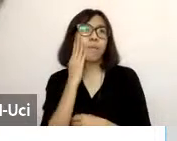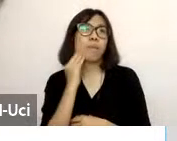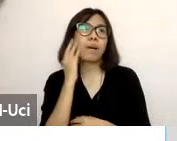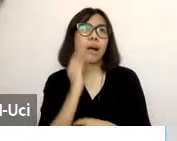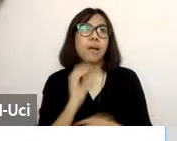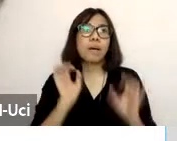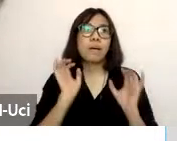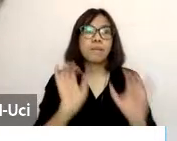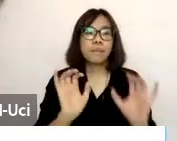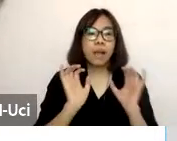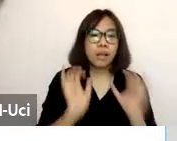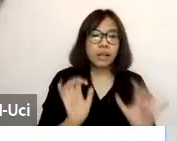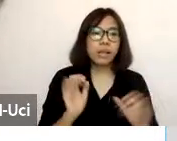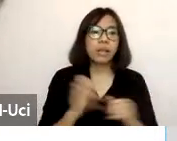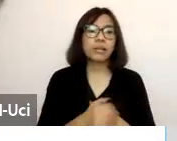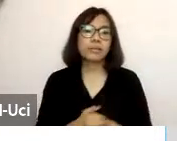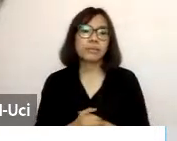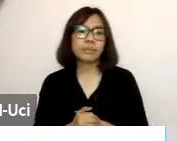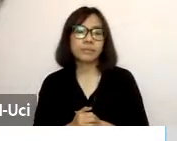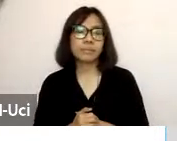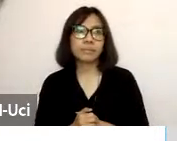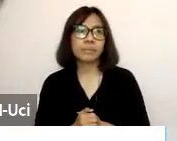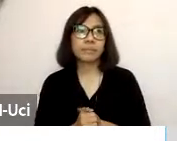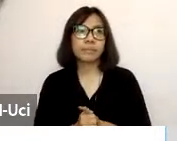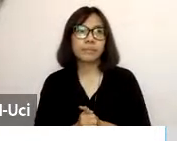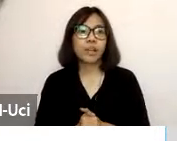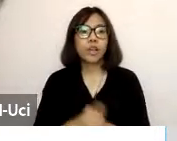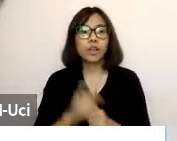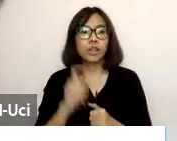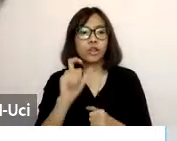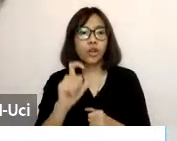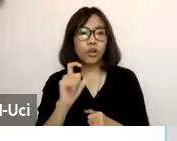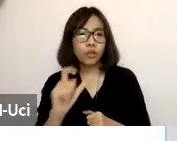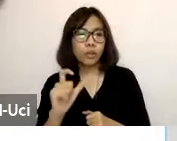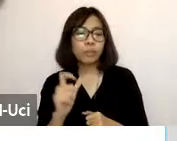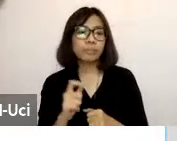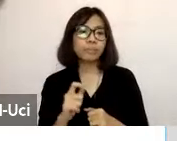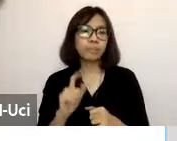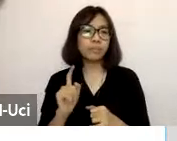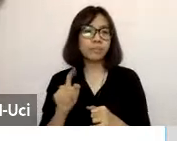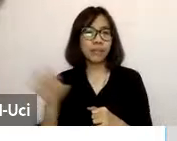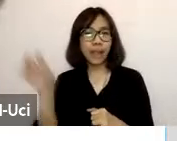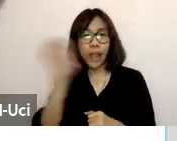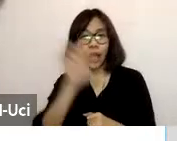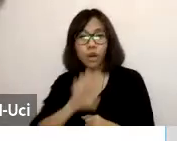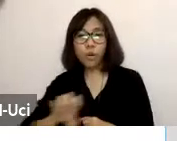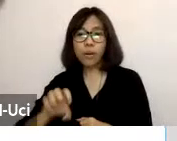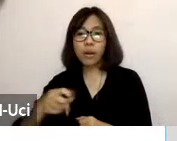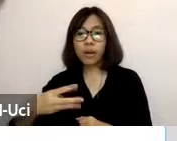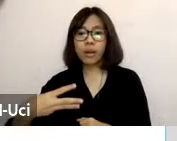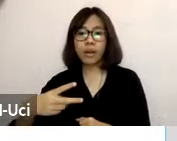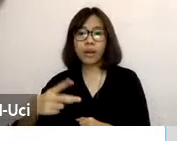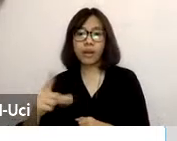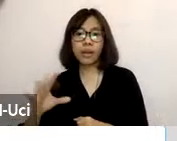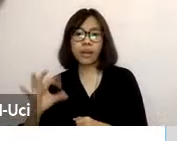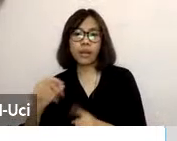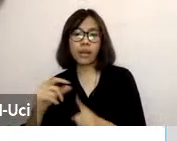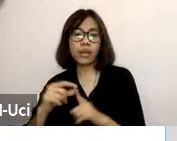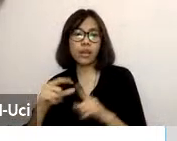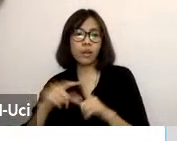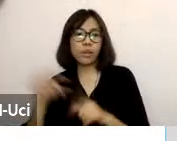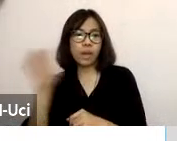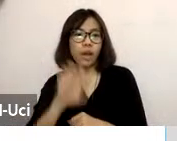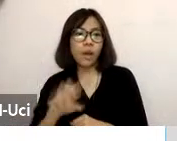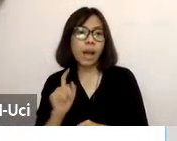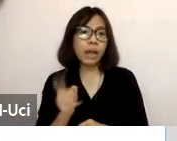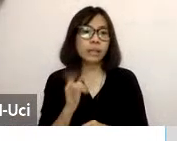regulasi dan juga implementasi mereka sebagaimana diketahui bahwa di Eropa mereka Nyalakan model hak laptop